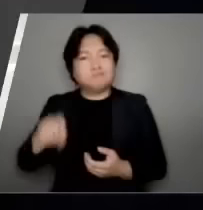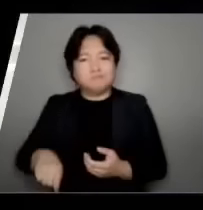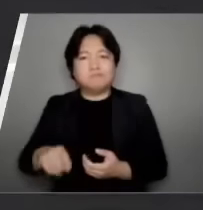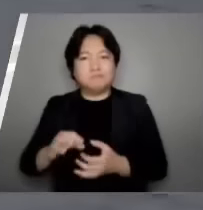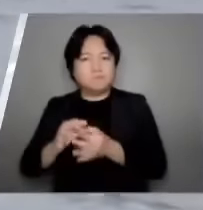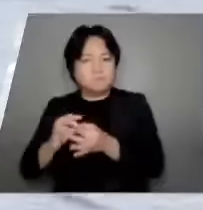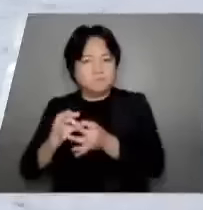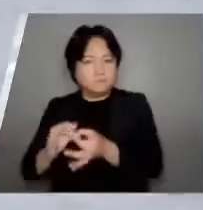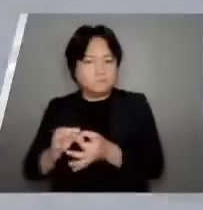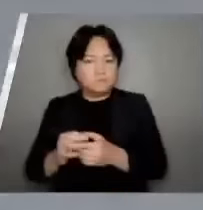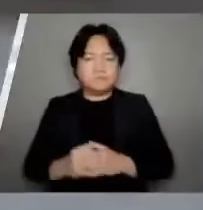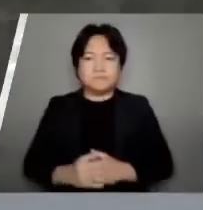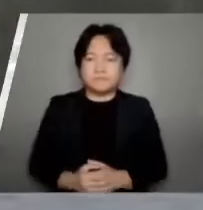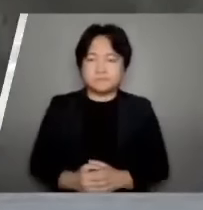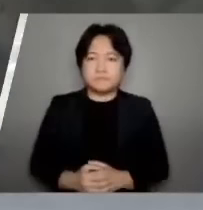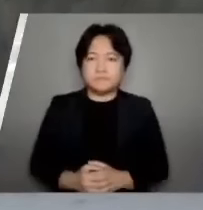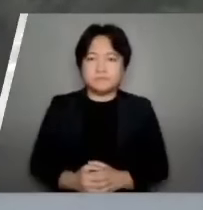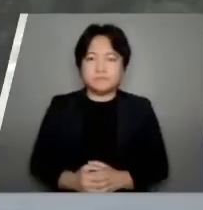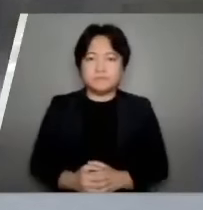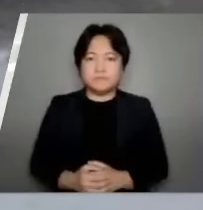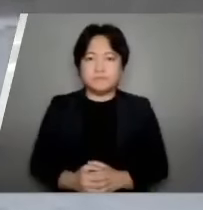US.